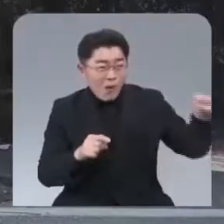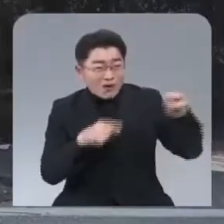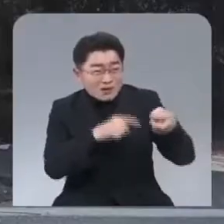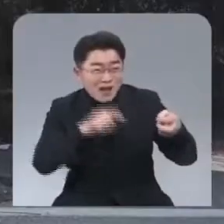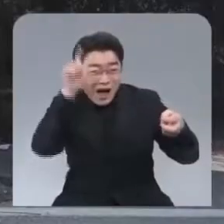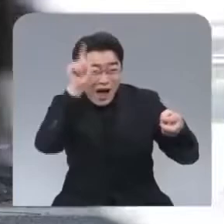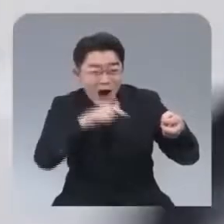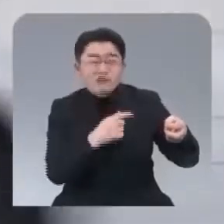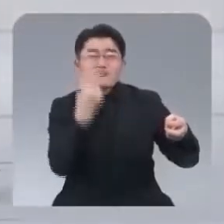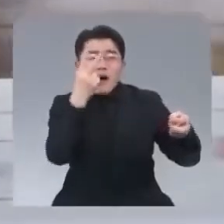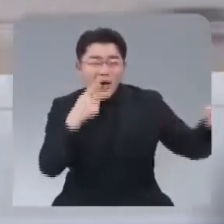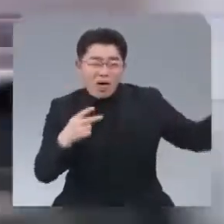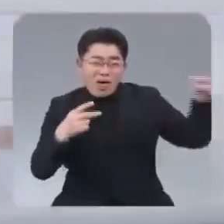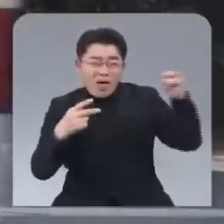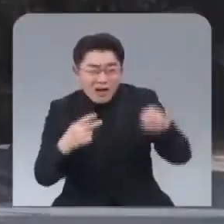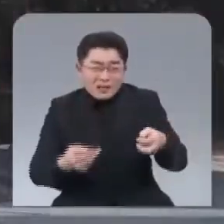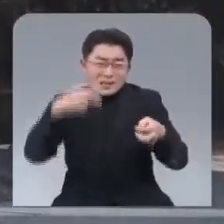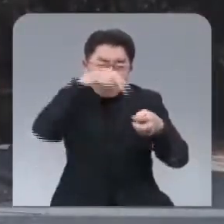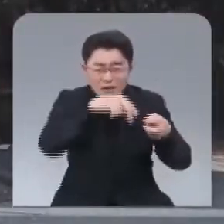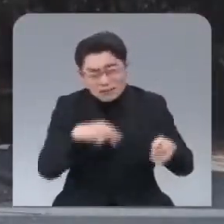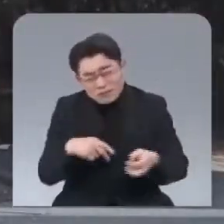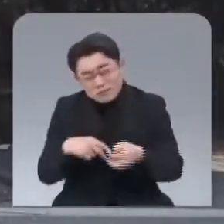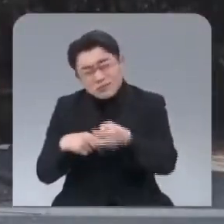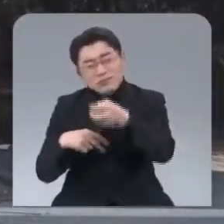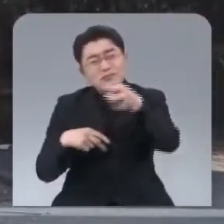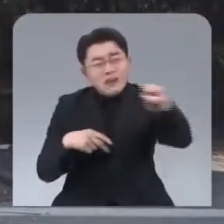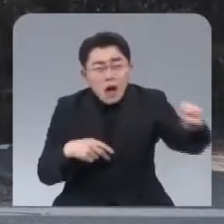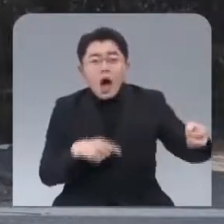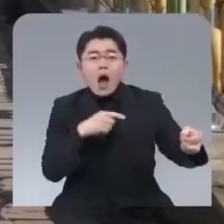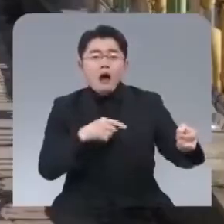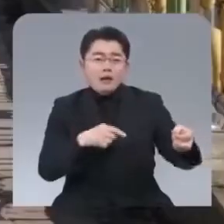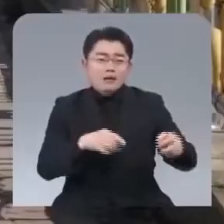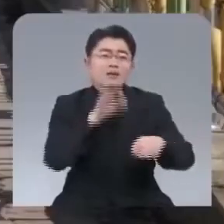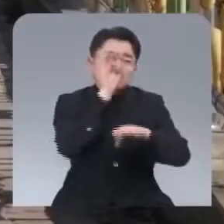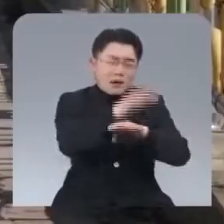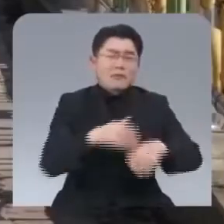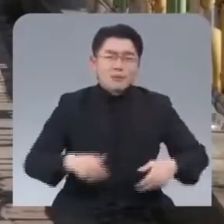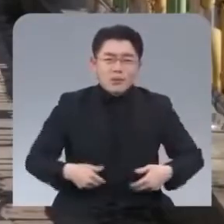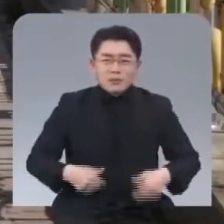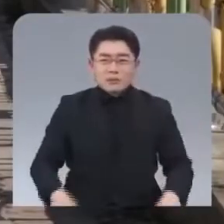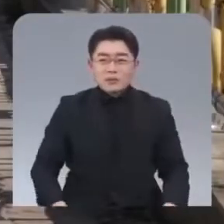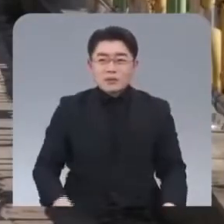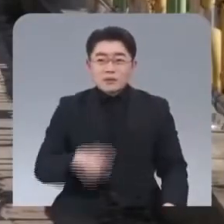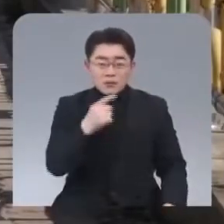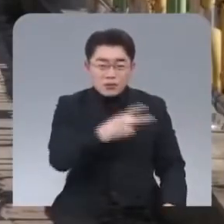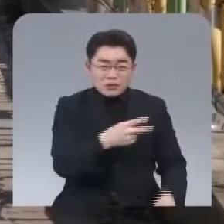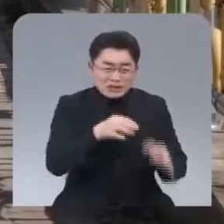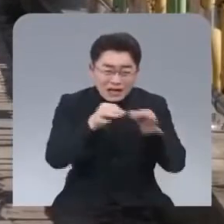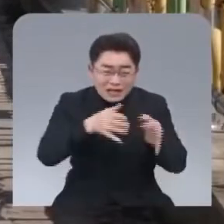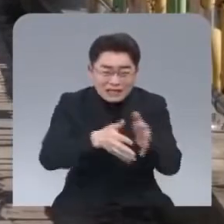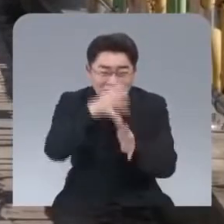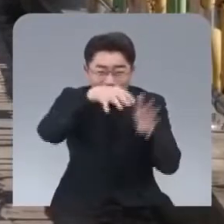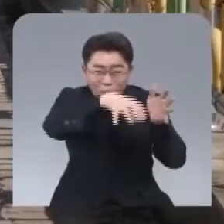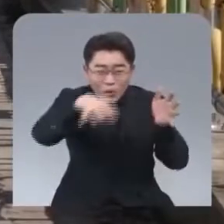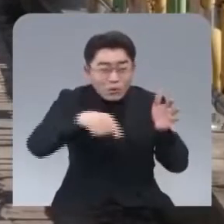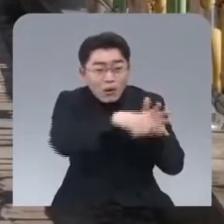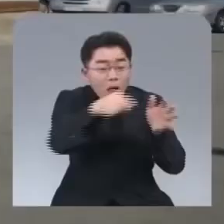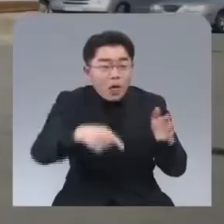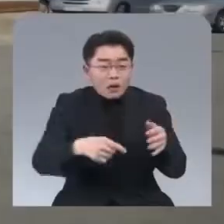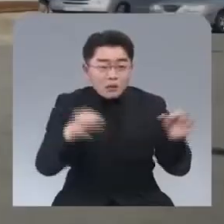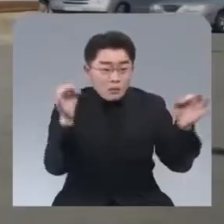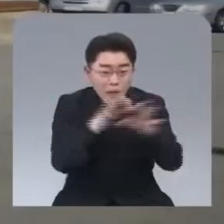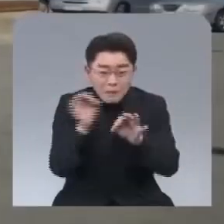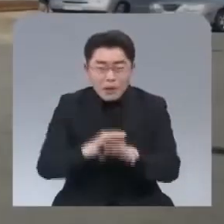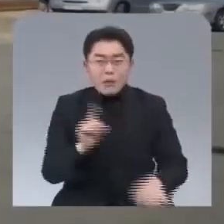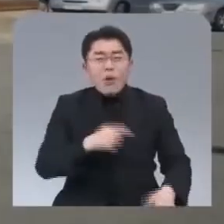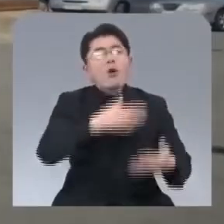버스를 타야 가능해졌습니다 음 내가 도 없어진 게 참 많습니다 영화관도